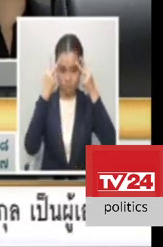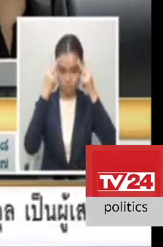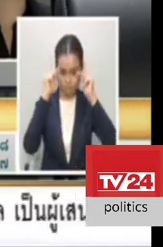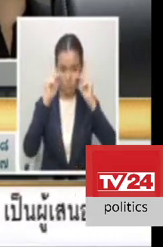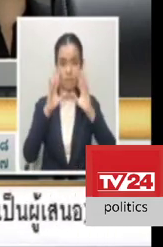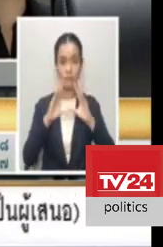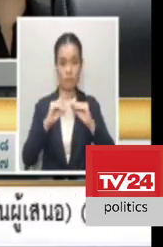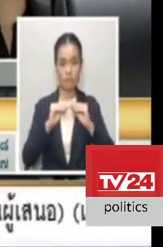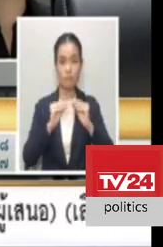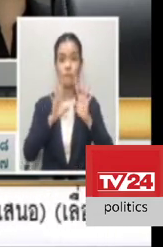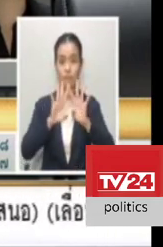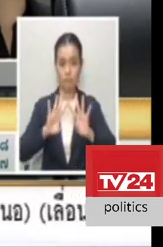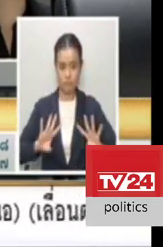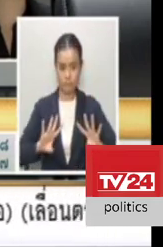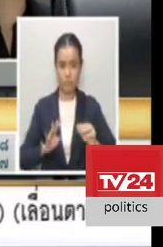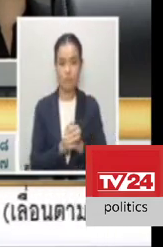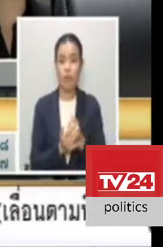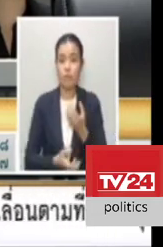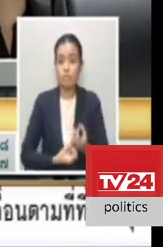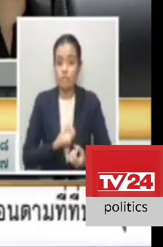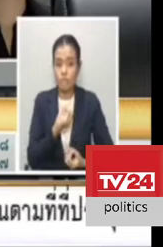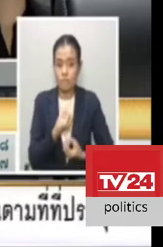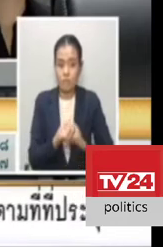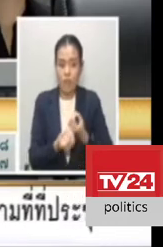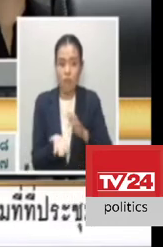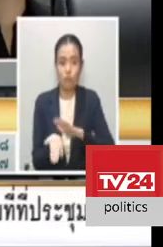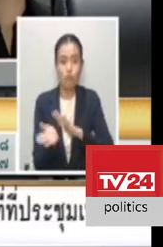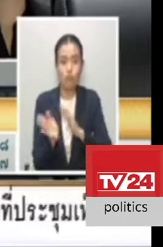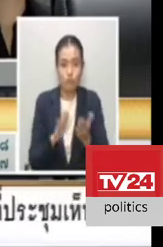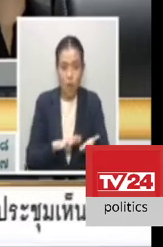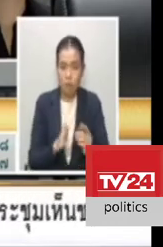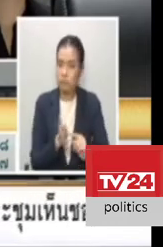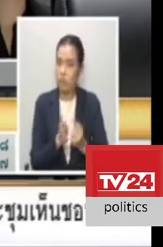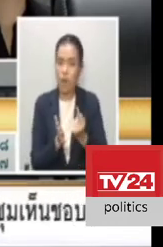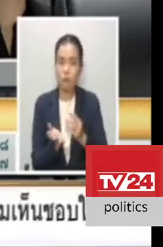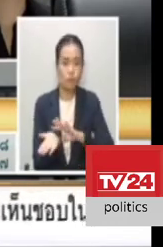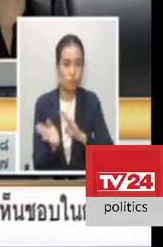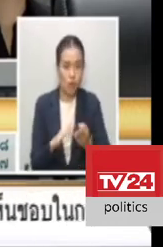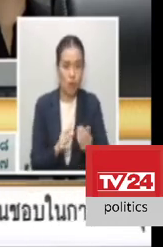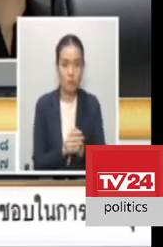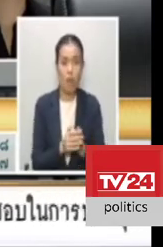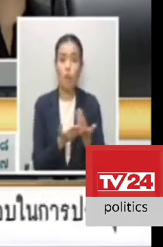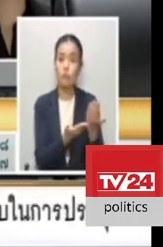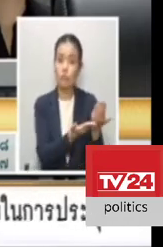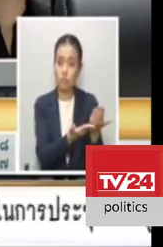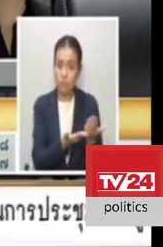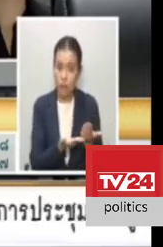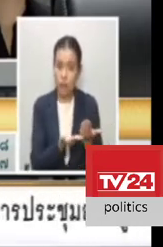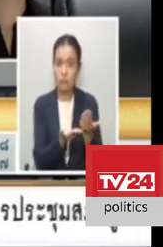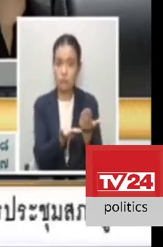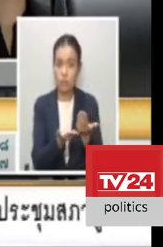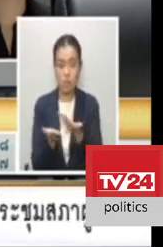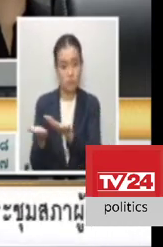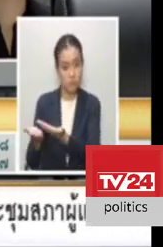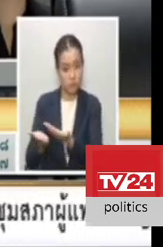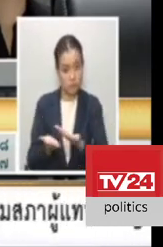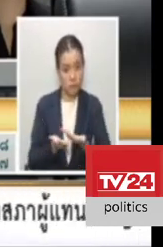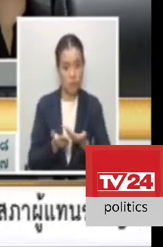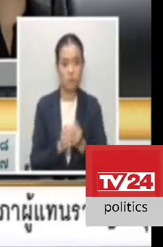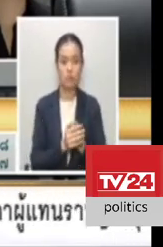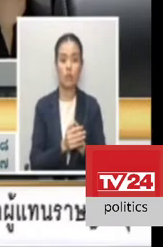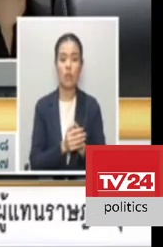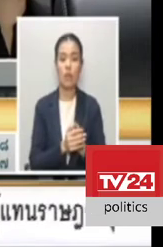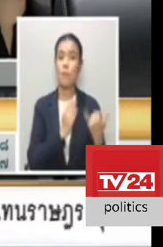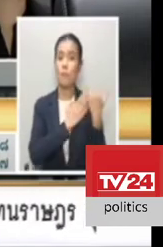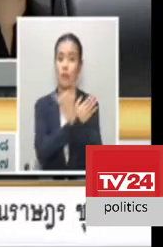าเซียนก็เริ่มส่อแววที่จะล้มเหลวตั้งแต่เริ่มต้นตั้งแต่การเทียบเชิญผู้นำประเทศมหาอำนาจหล